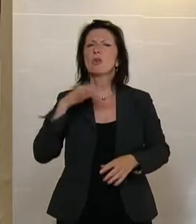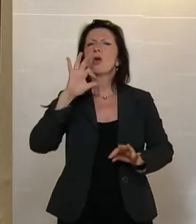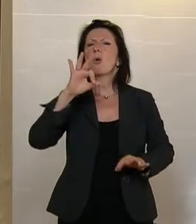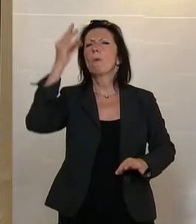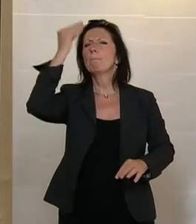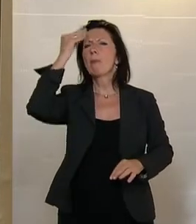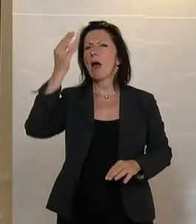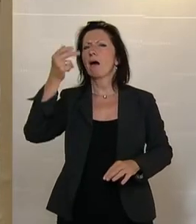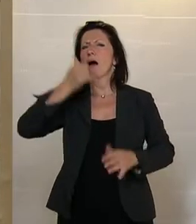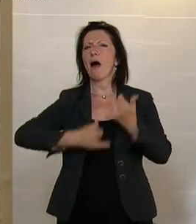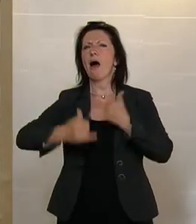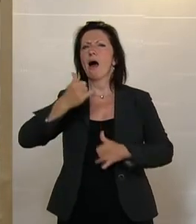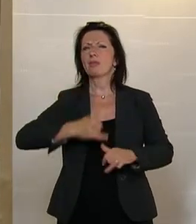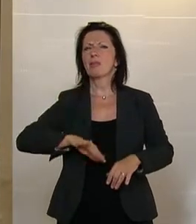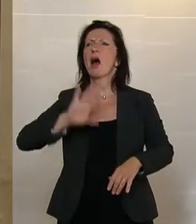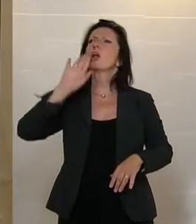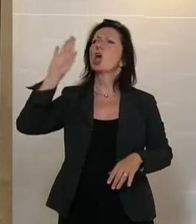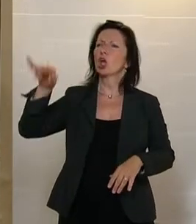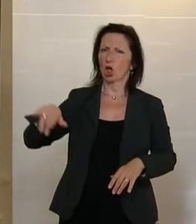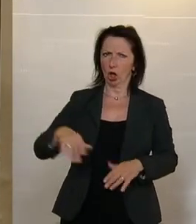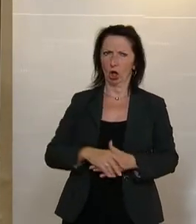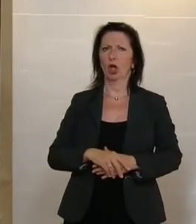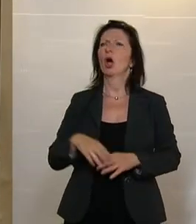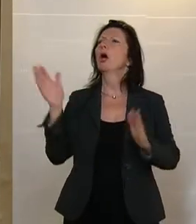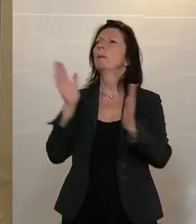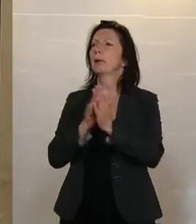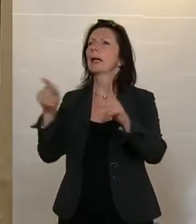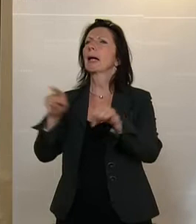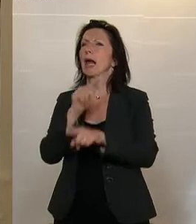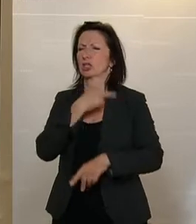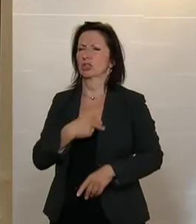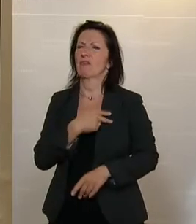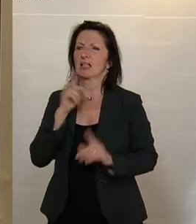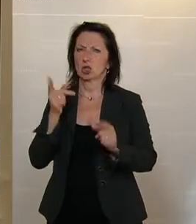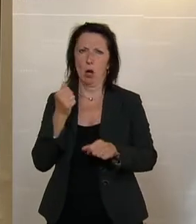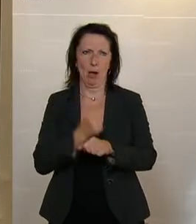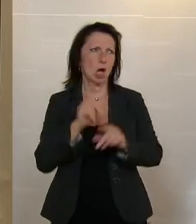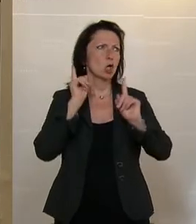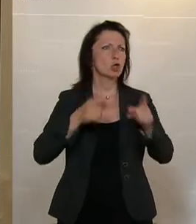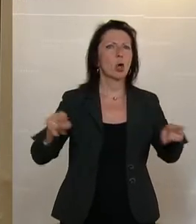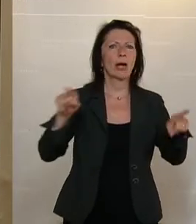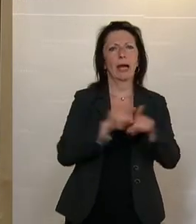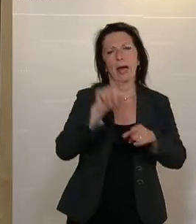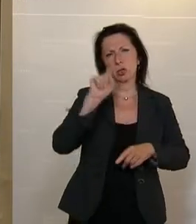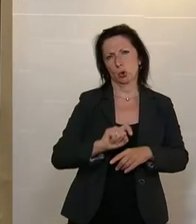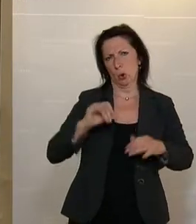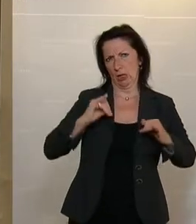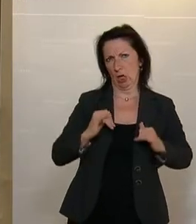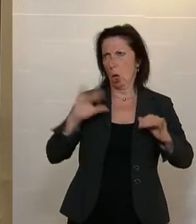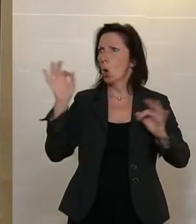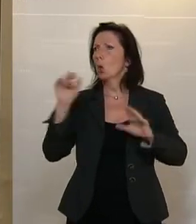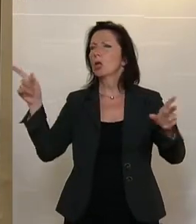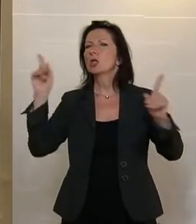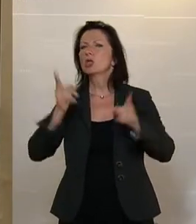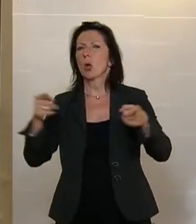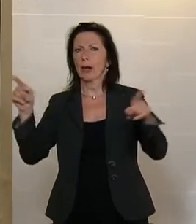was geheißen hat. Macht's das auch so, bitteschön, wie die Schweizer. Macht's das auch so, wie die Südtiroler. Oder macht's auch so, wie die